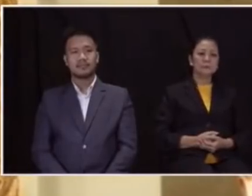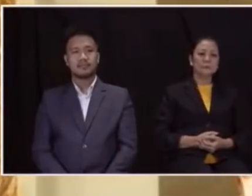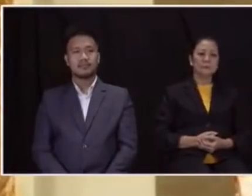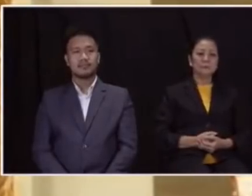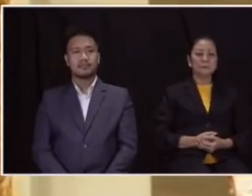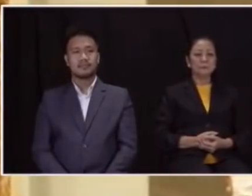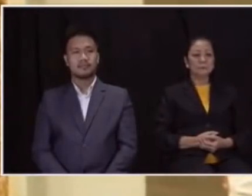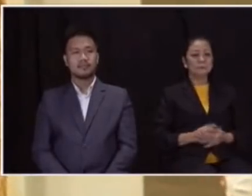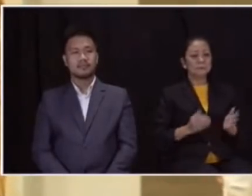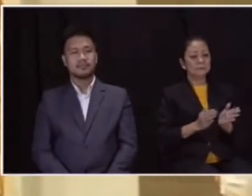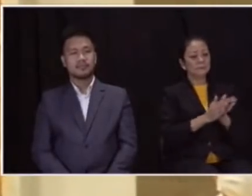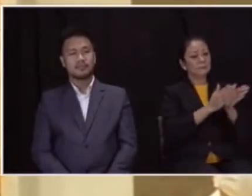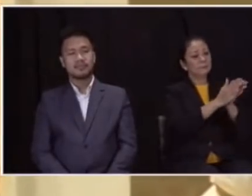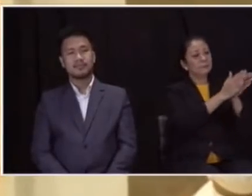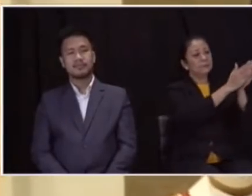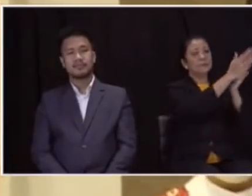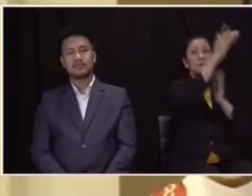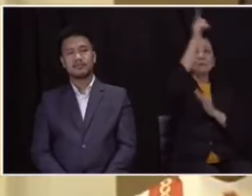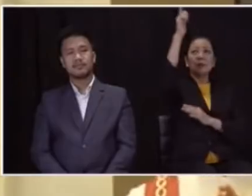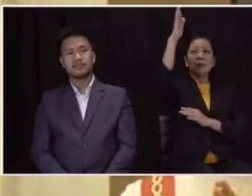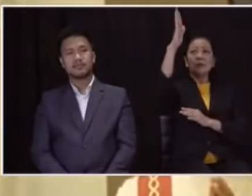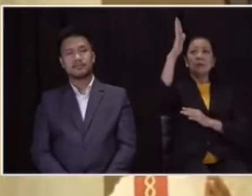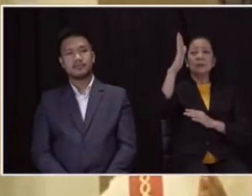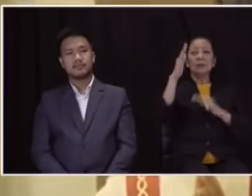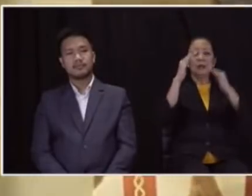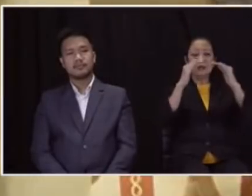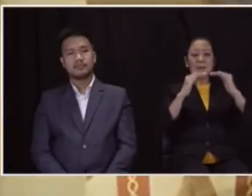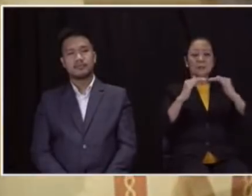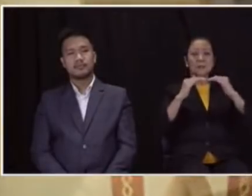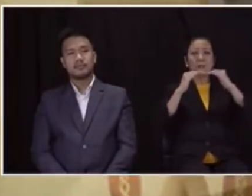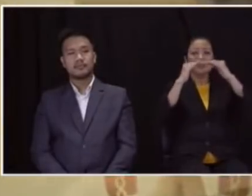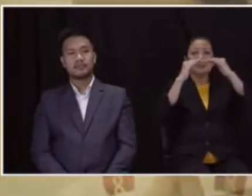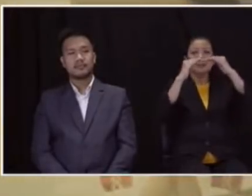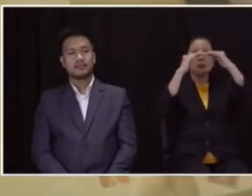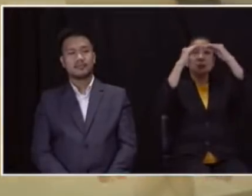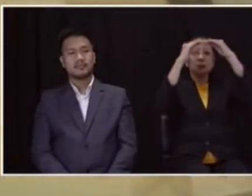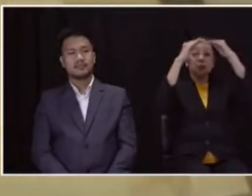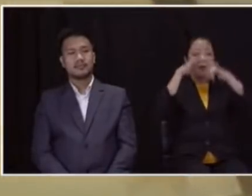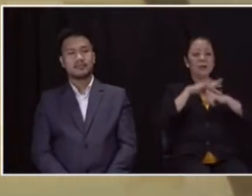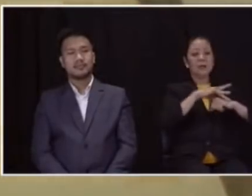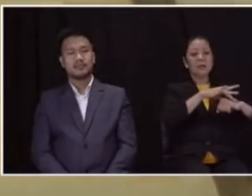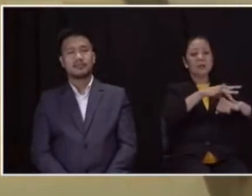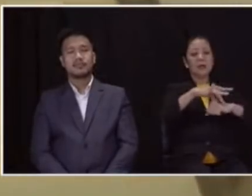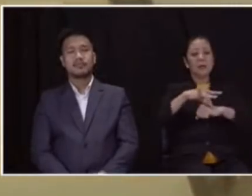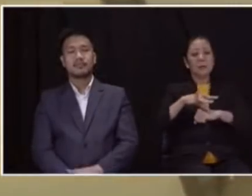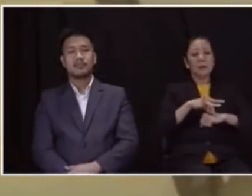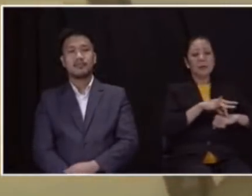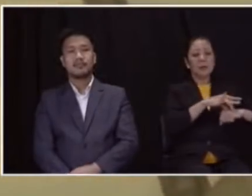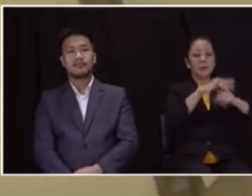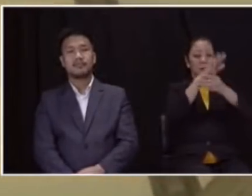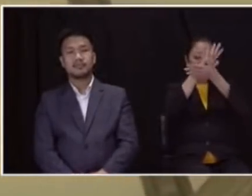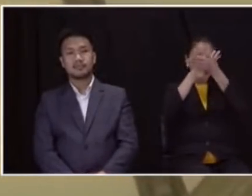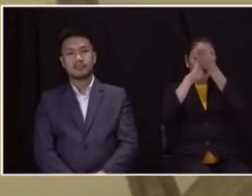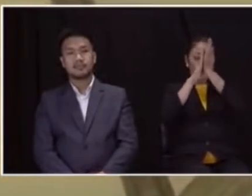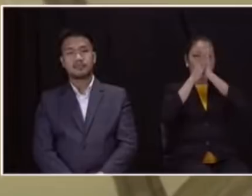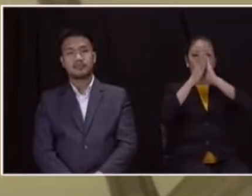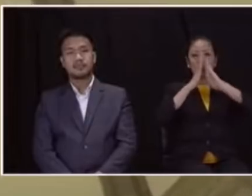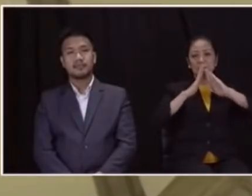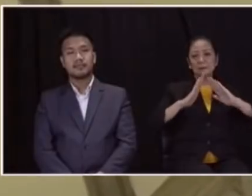kapayapaan. Uri sa Diyos sa kaitaasan sa lupa'y